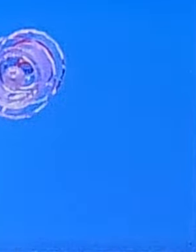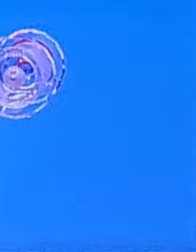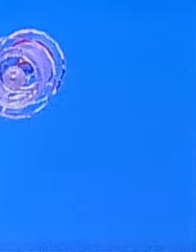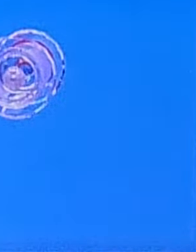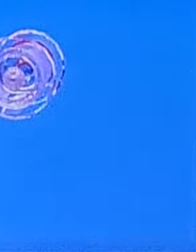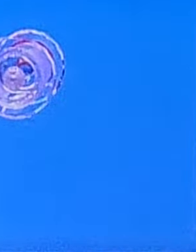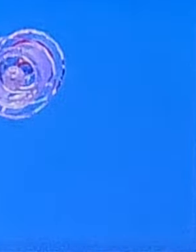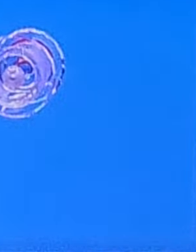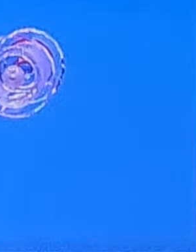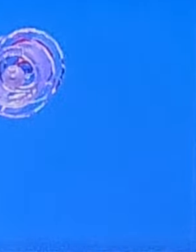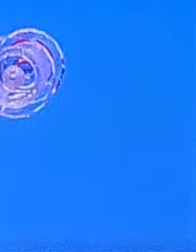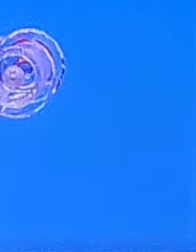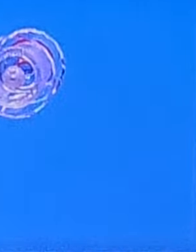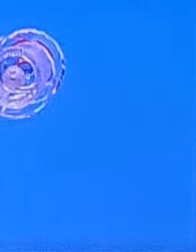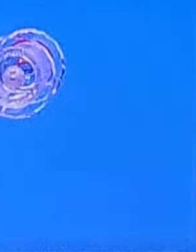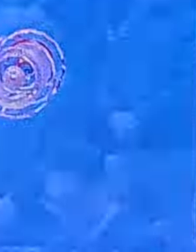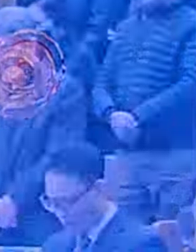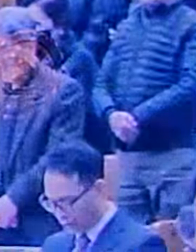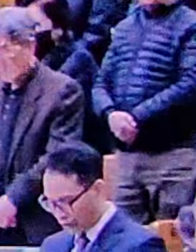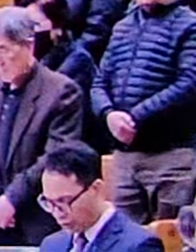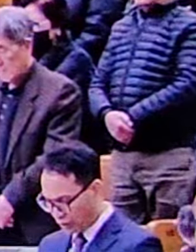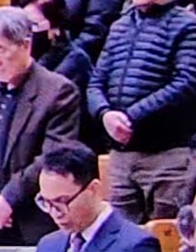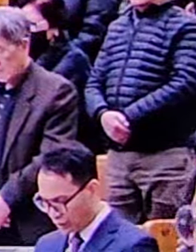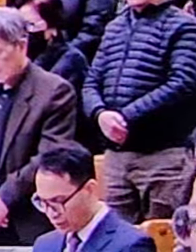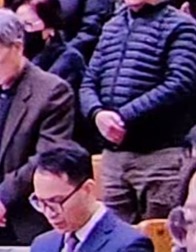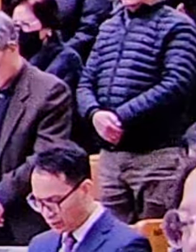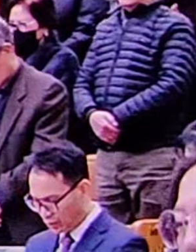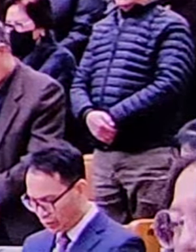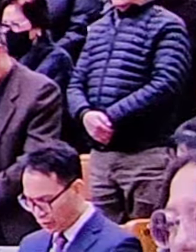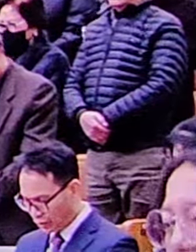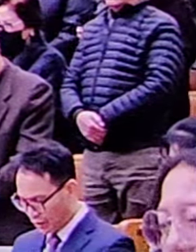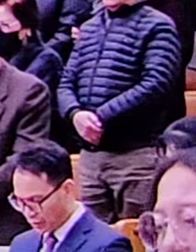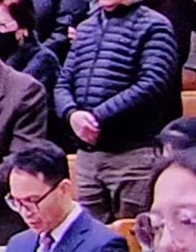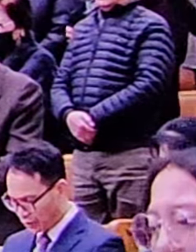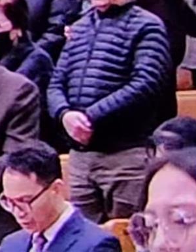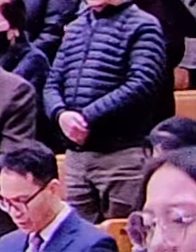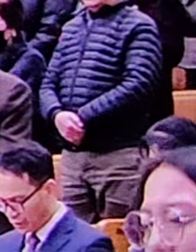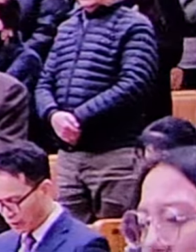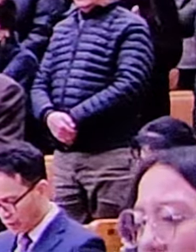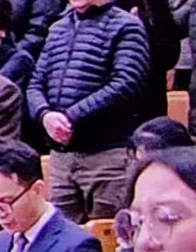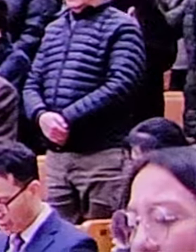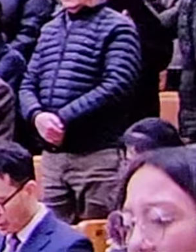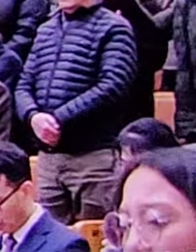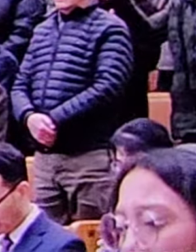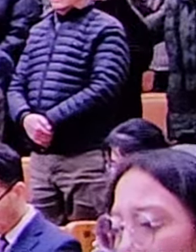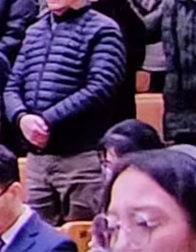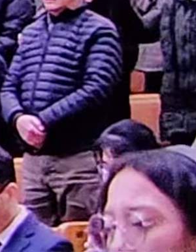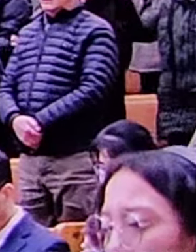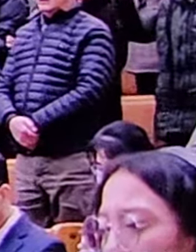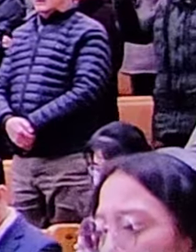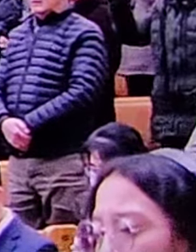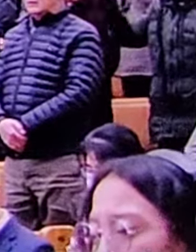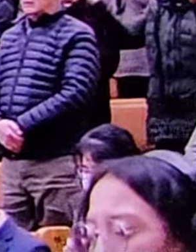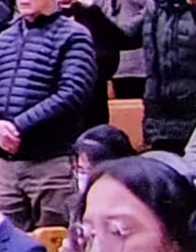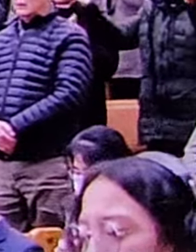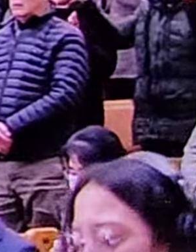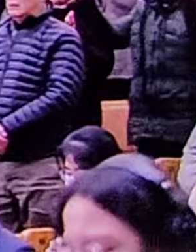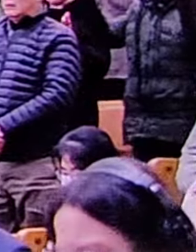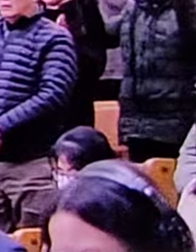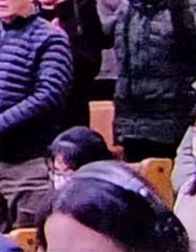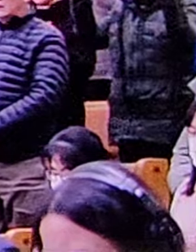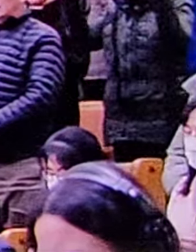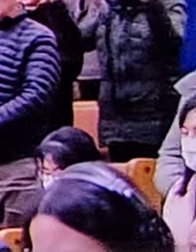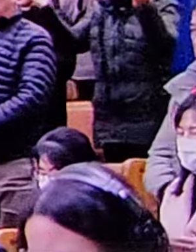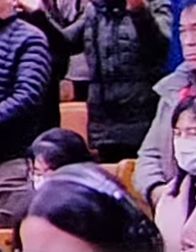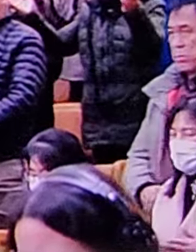살아가게 없으시고 하나님의 영혼에서 하나님의 귀한 뜻을 이루어가는 죄보다 뚫어내려 주옵소서. 하나님 함께 하시고 주관하여 주옵소서. 말씀의 사람이